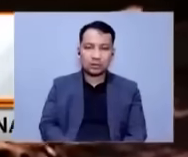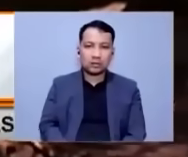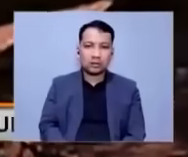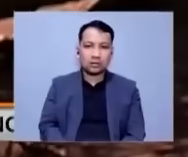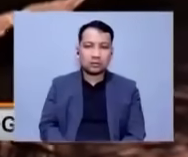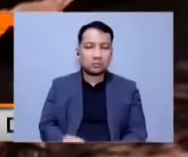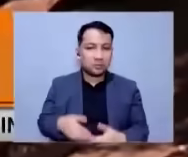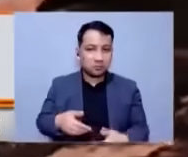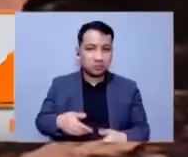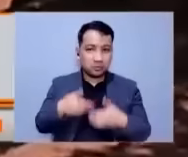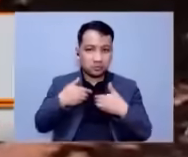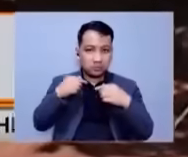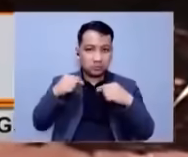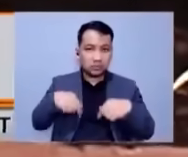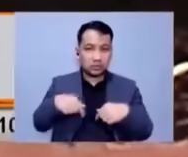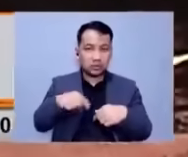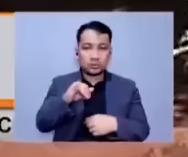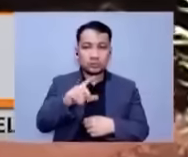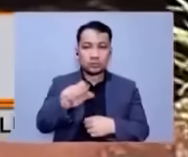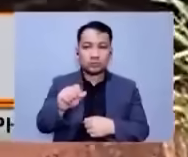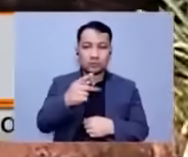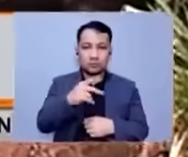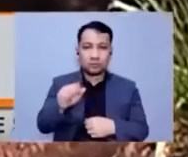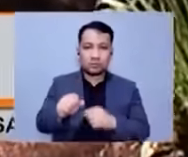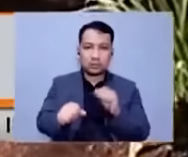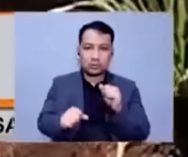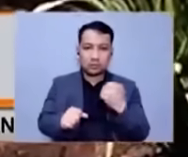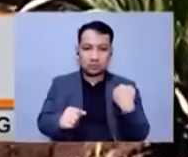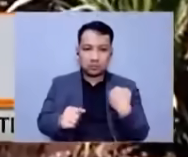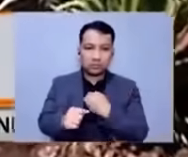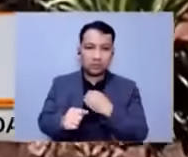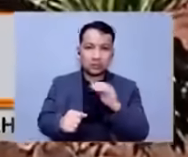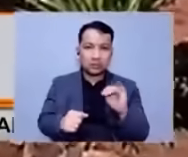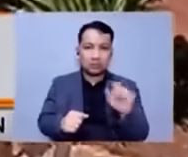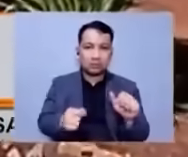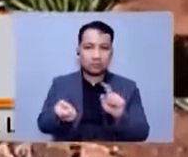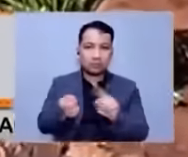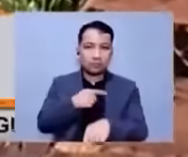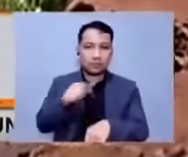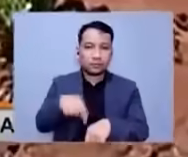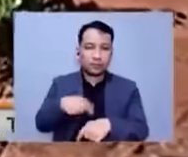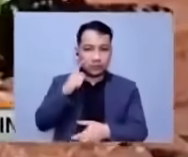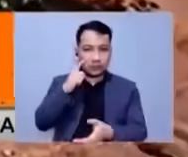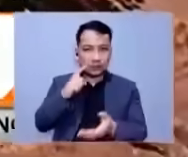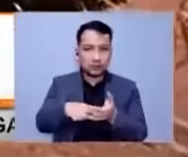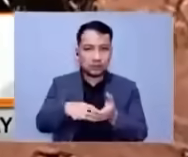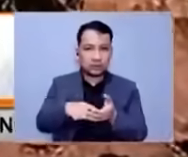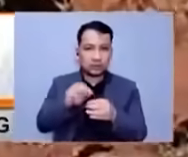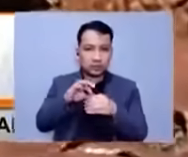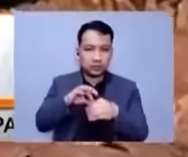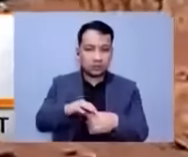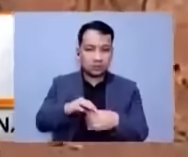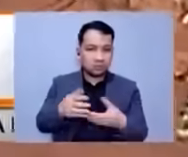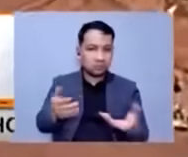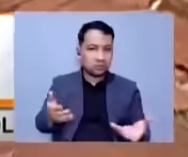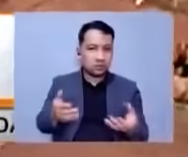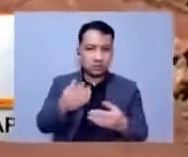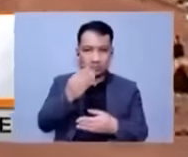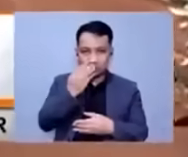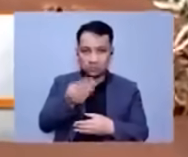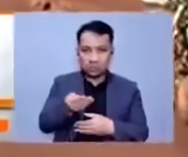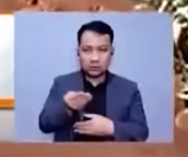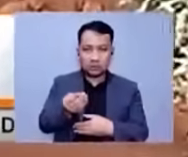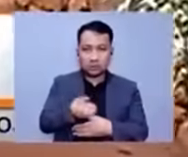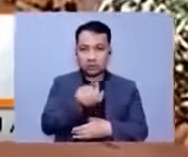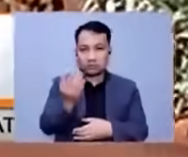ng mga taga rito sa Sitio Kapihan at miyembro ng SBSI, lahat sila ay pawang mga rehistradong botante. Bagamat kumonti na yung bilang ng mga